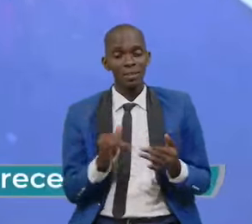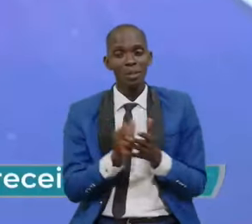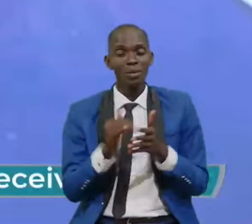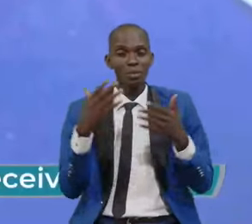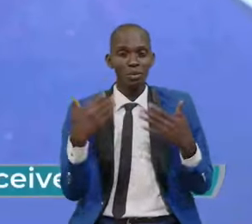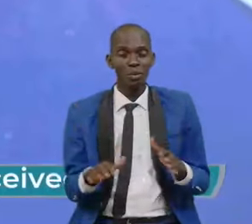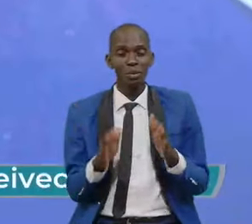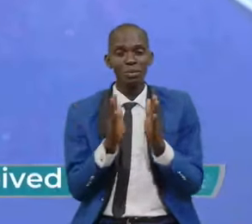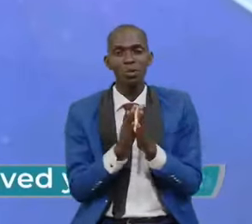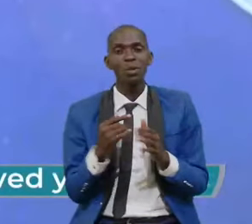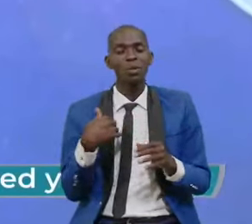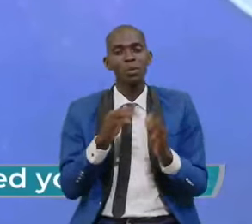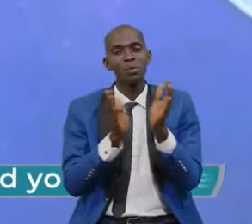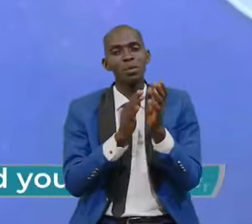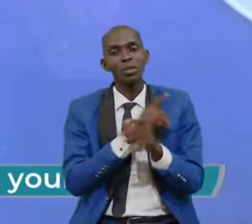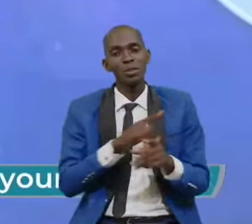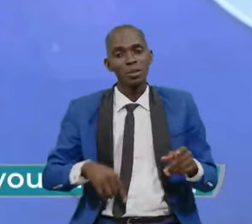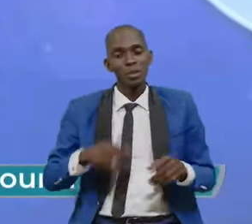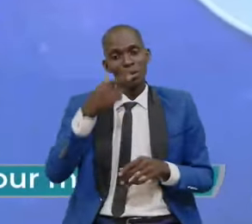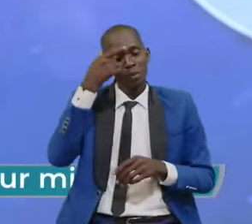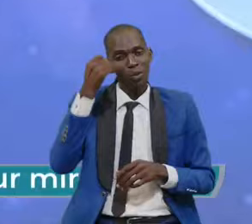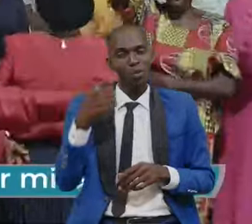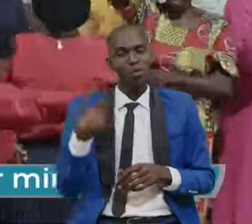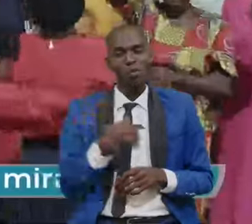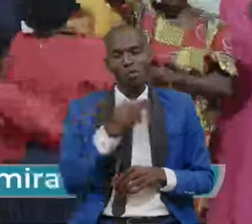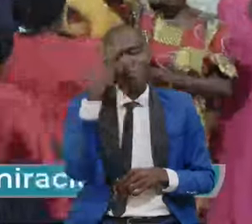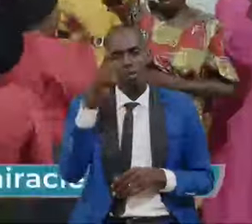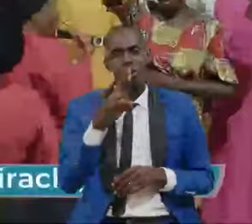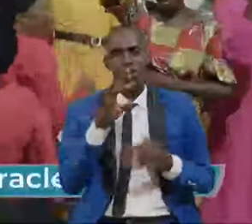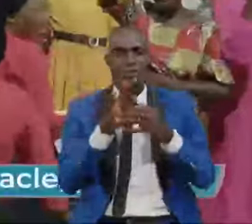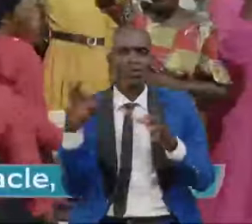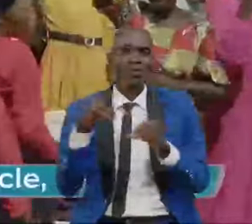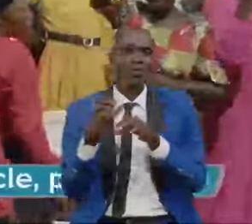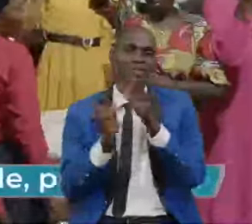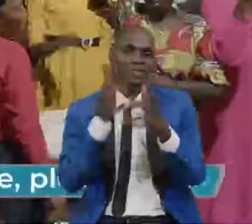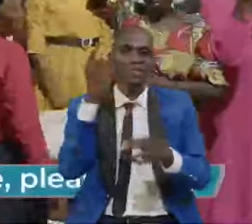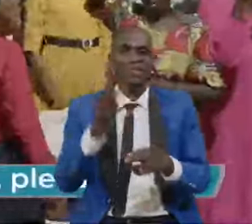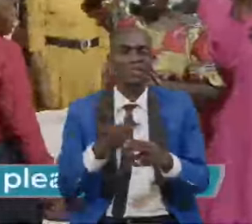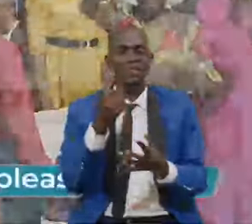le Seigneur. Parce que nous savons que tu es déjà délié au nom de Jésus.